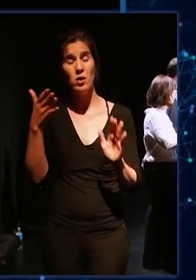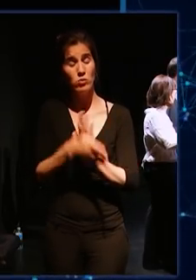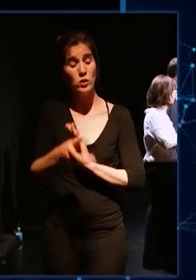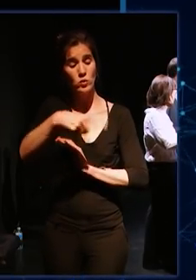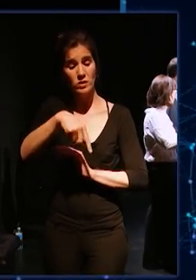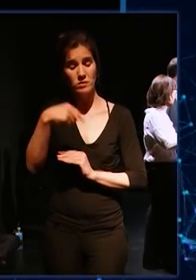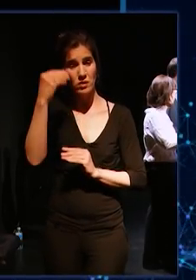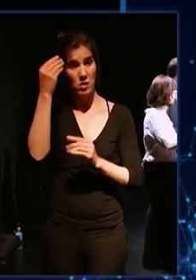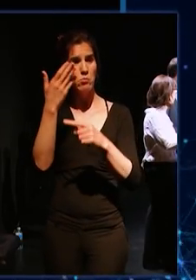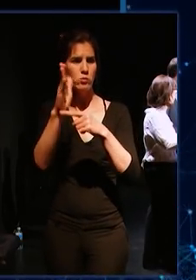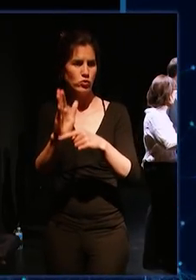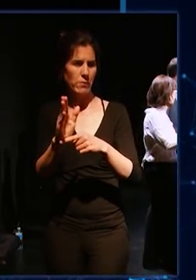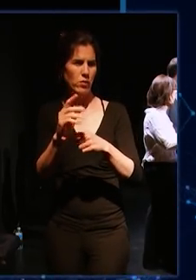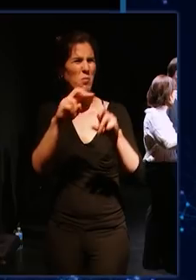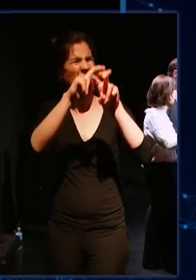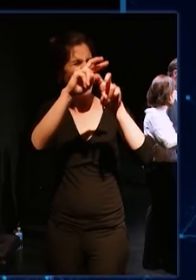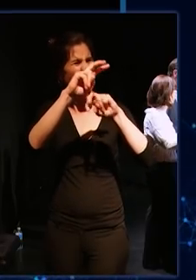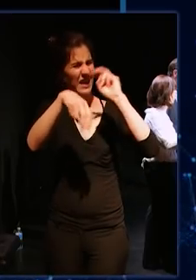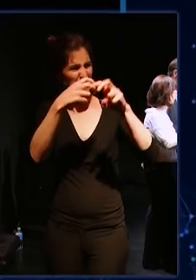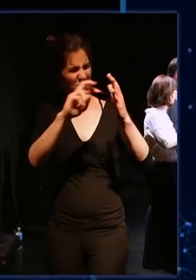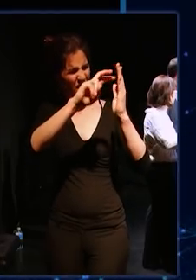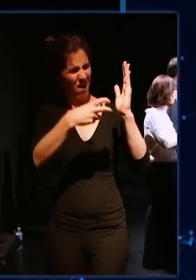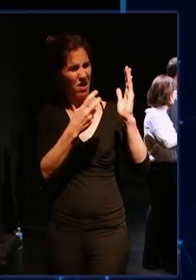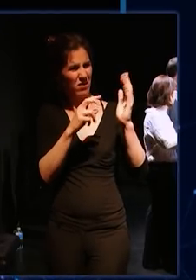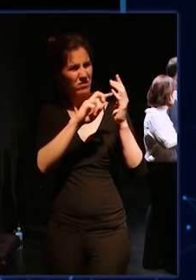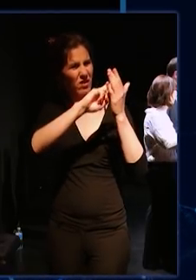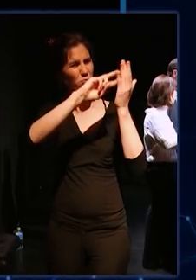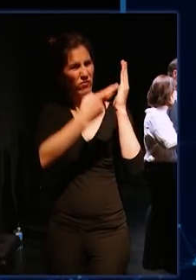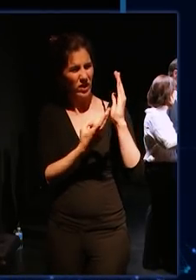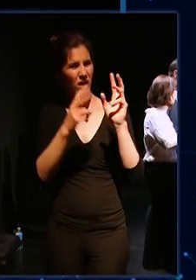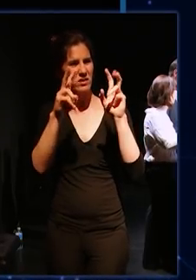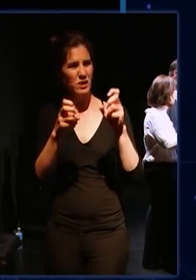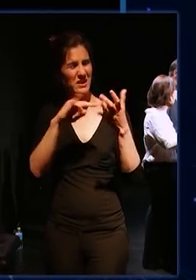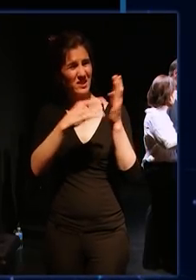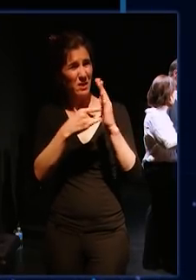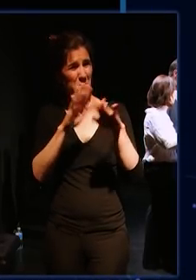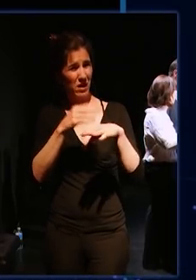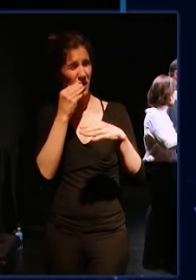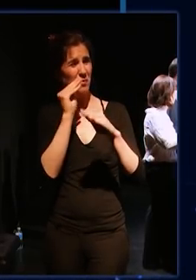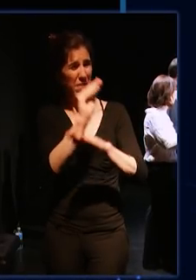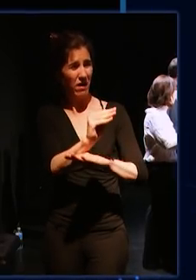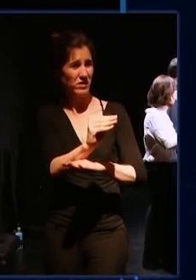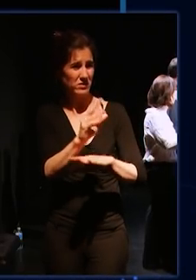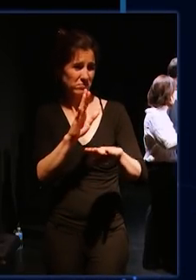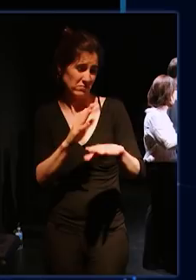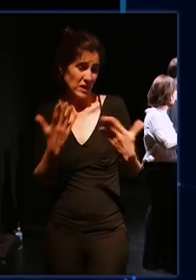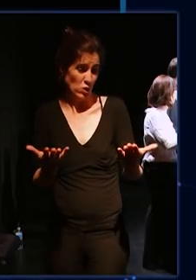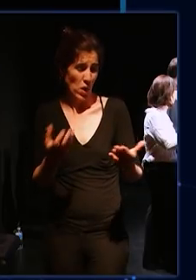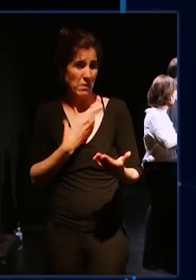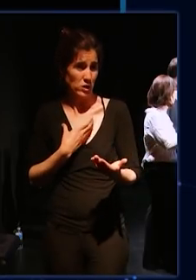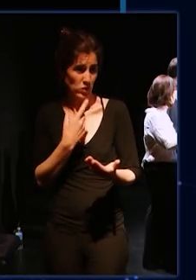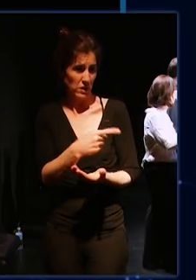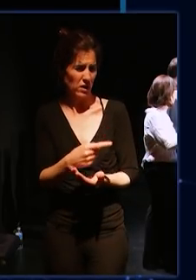revisar el sistema d'ajuts i beques que té actualment l'Ajuntament. I aprofito una cosa molt clara. Aquí l'alcalde ens ha